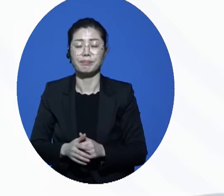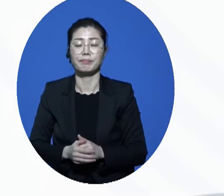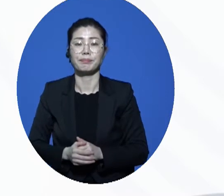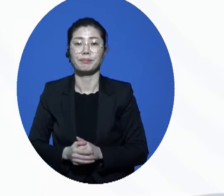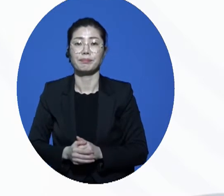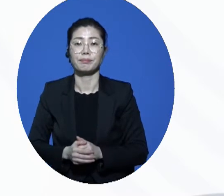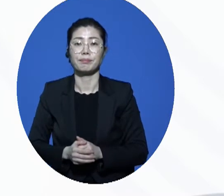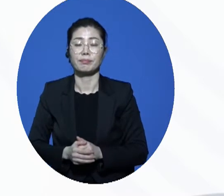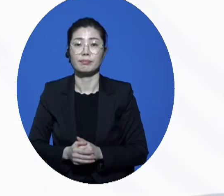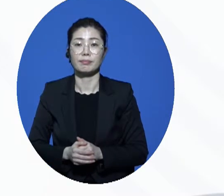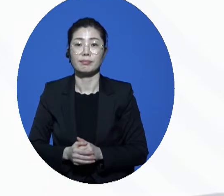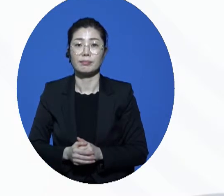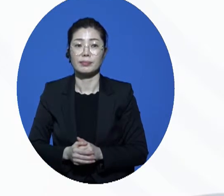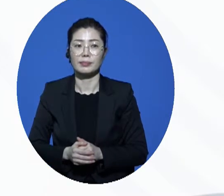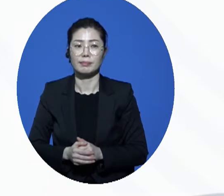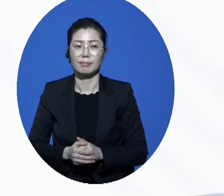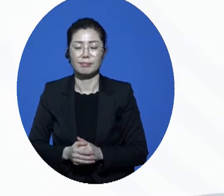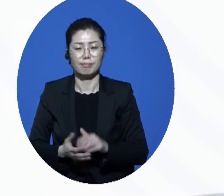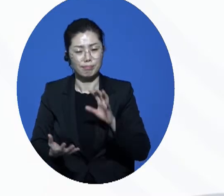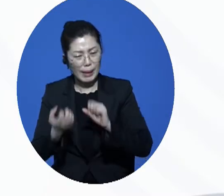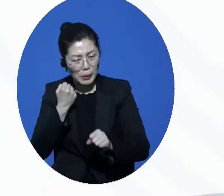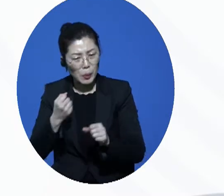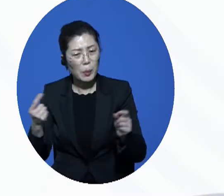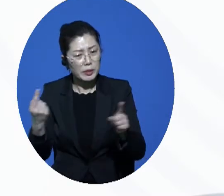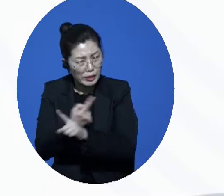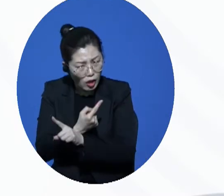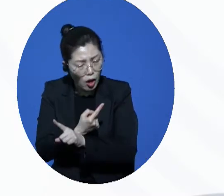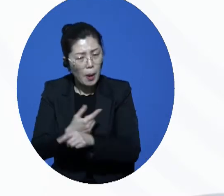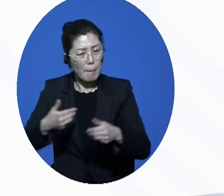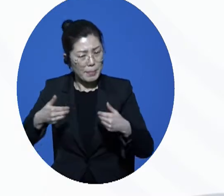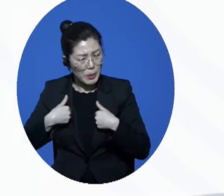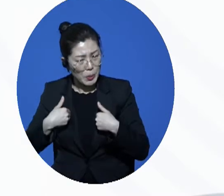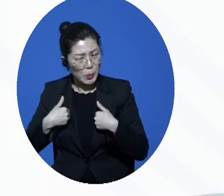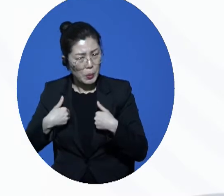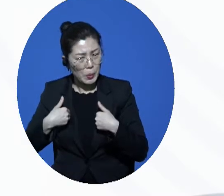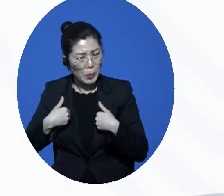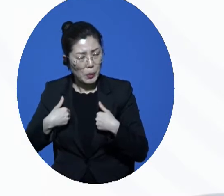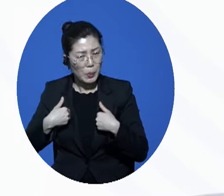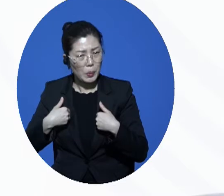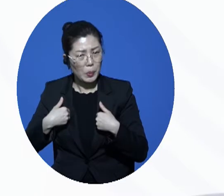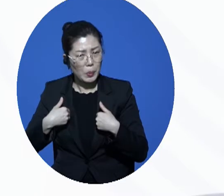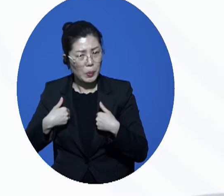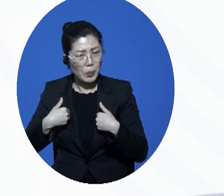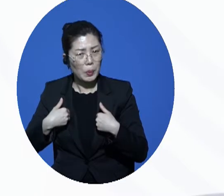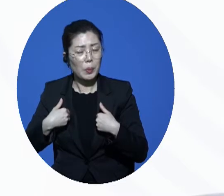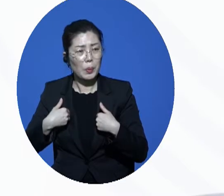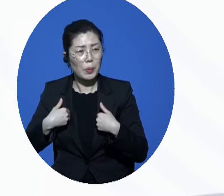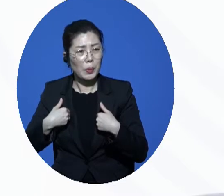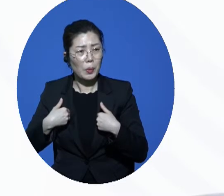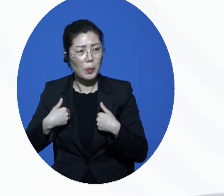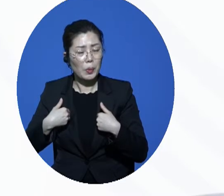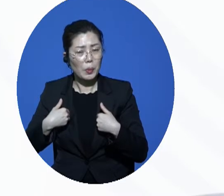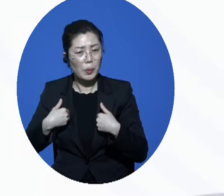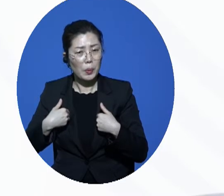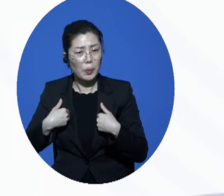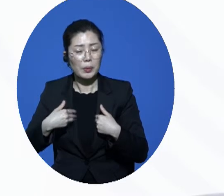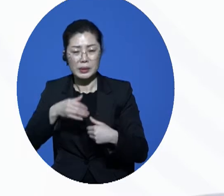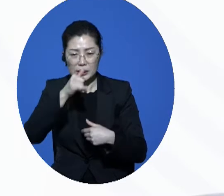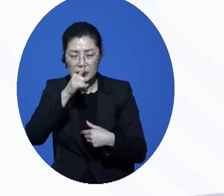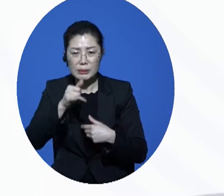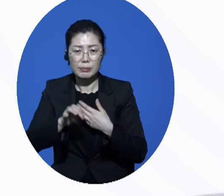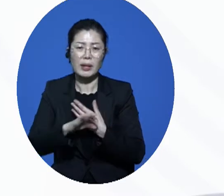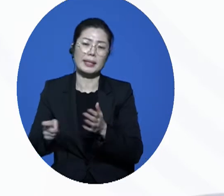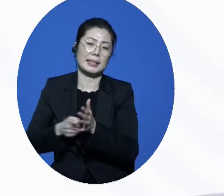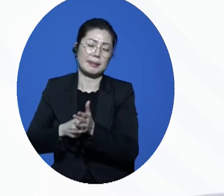있습니다. 다시 말해서 즉각적인 조치가 필요하다라고 느껴서 이렇게 설문이 진행되는 동안에도 긴급 성명을